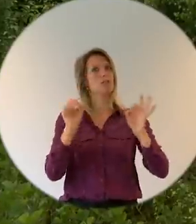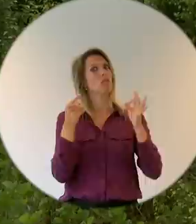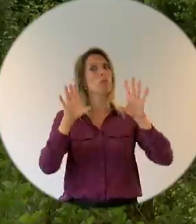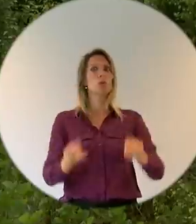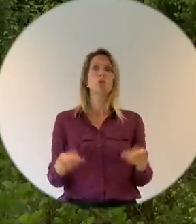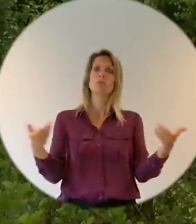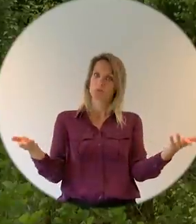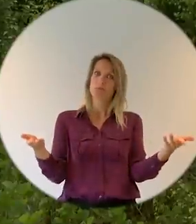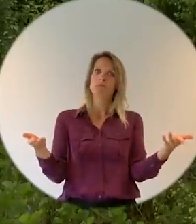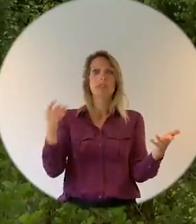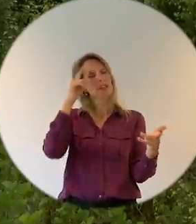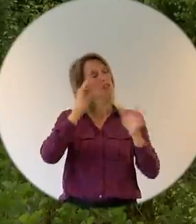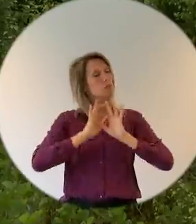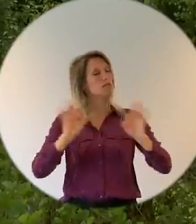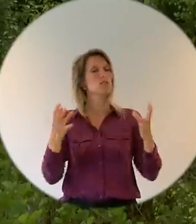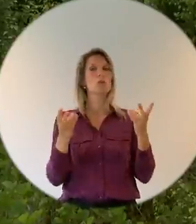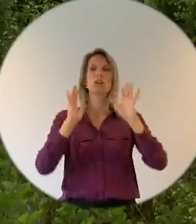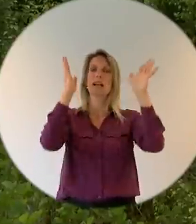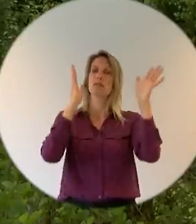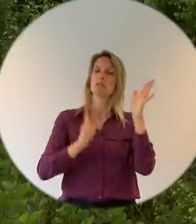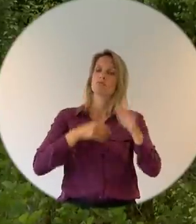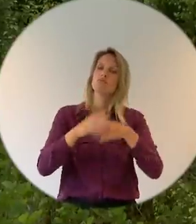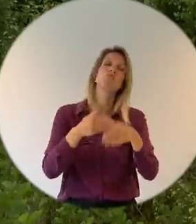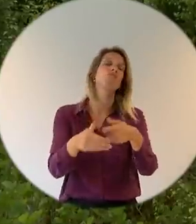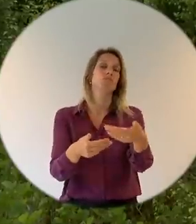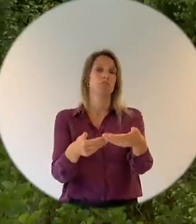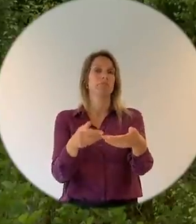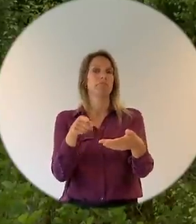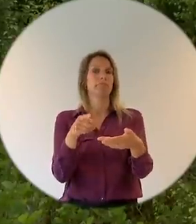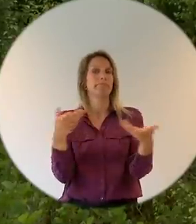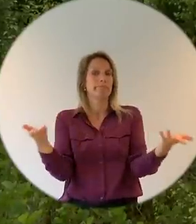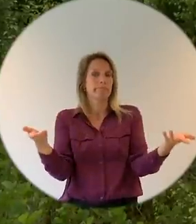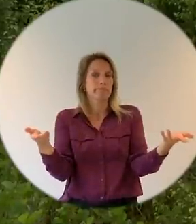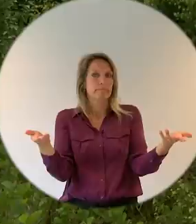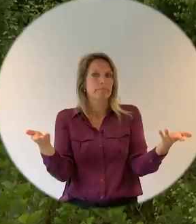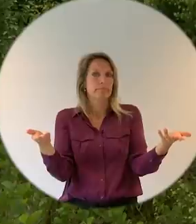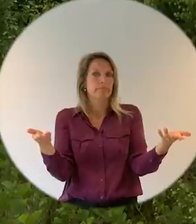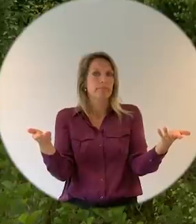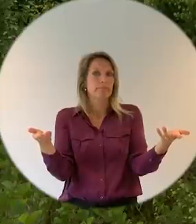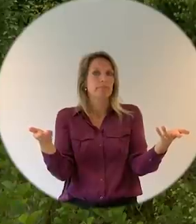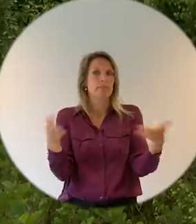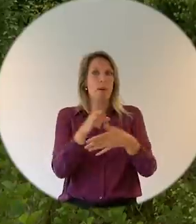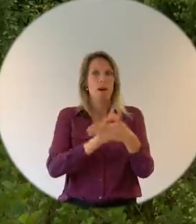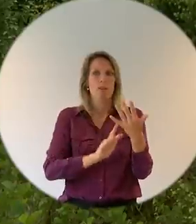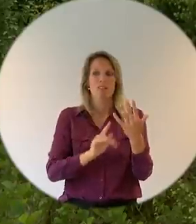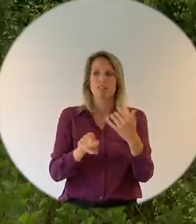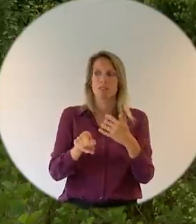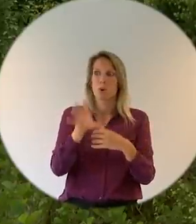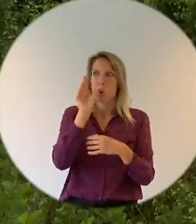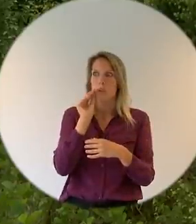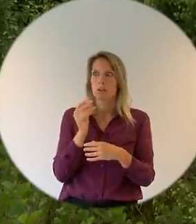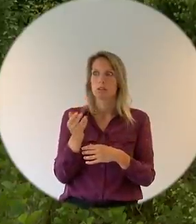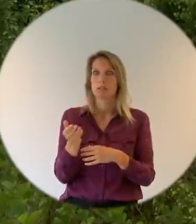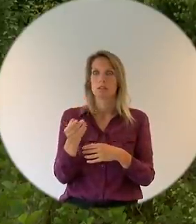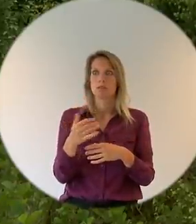en dan weten we precies hoe dat leven eruit ziet, dat leven in Gods nieuwe wereld. Als Paulus dat hoort, dan